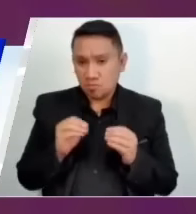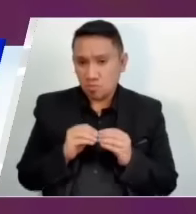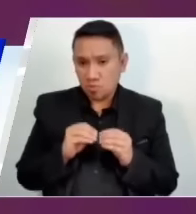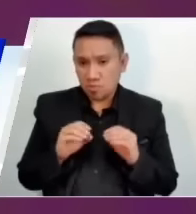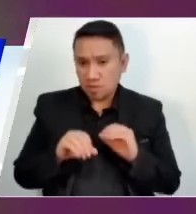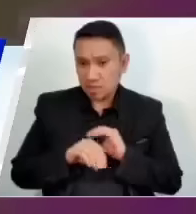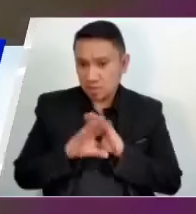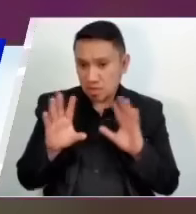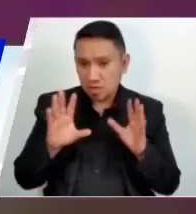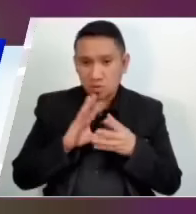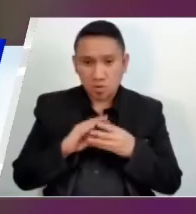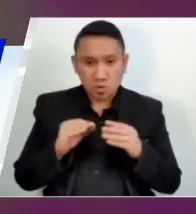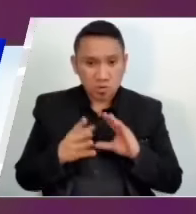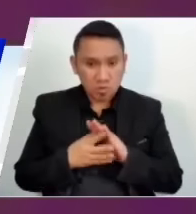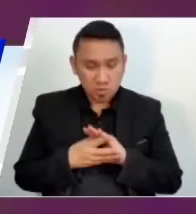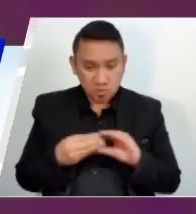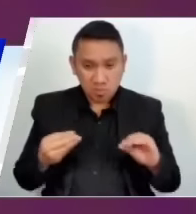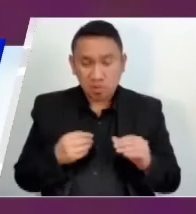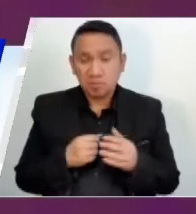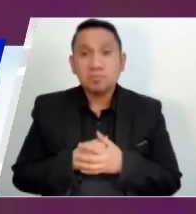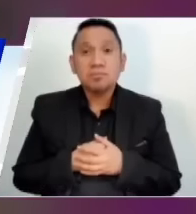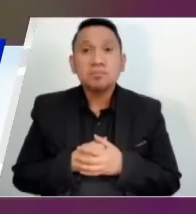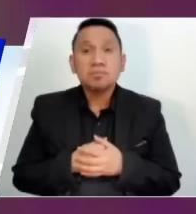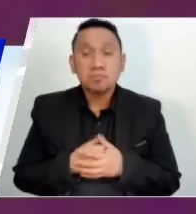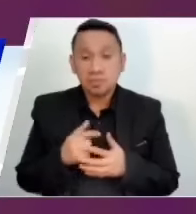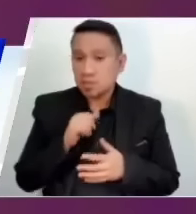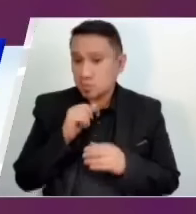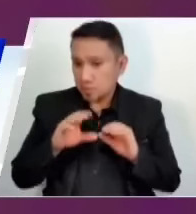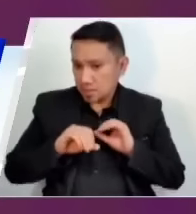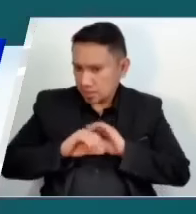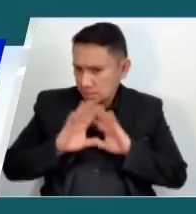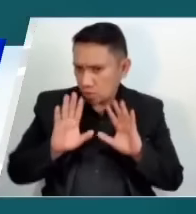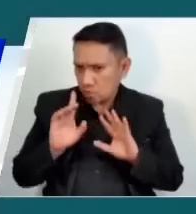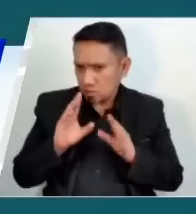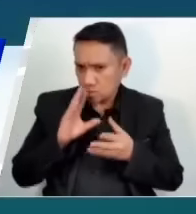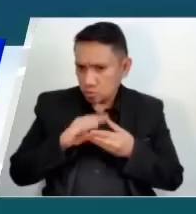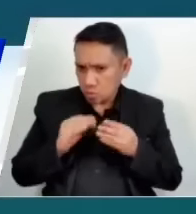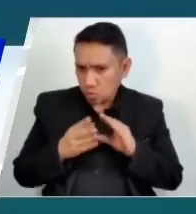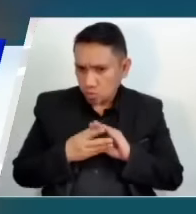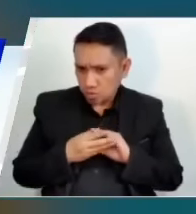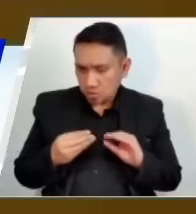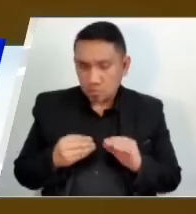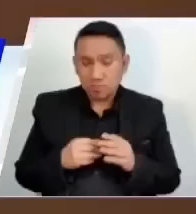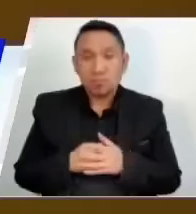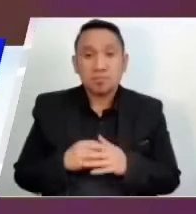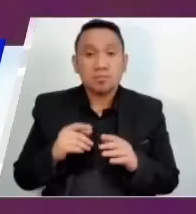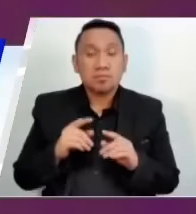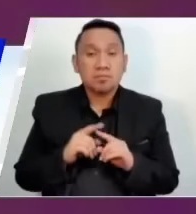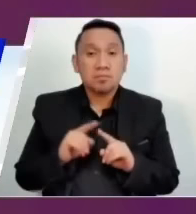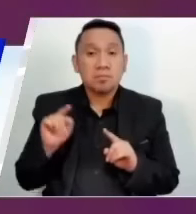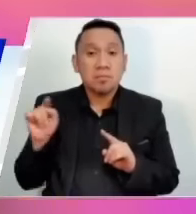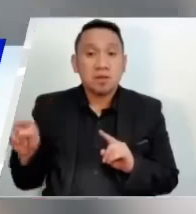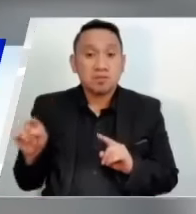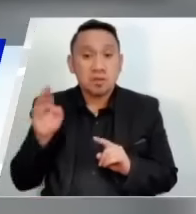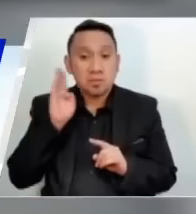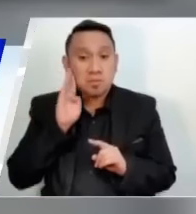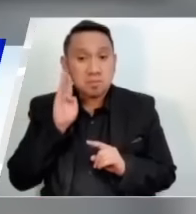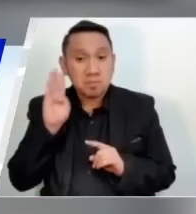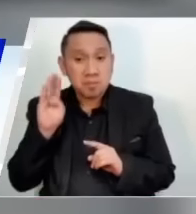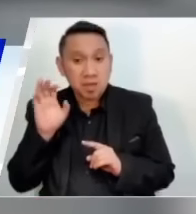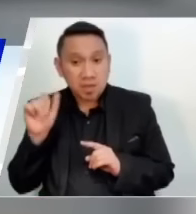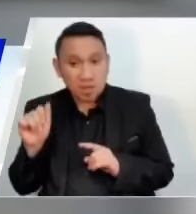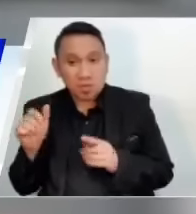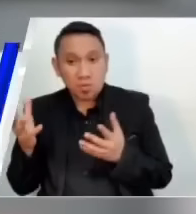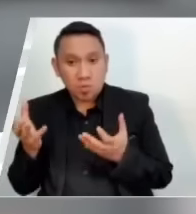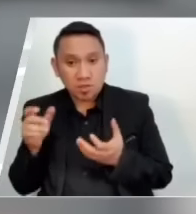Bea ang problema kaya sila naghiwalay. Si Bea gusto ma-save ang relasyon na ito. Si Bea wants this to work. Bago